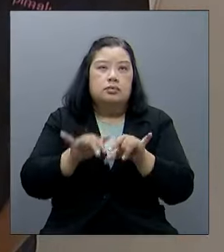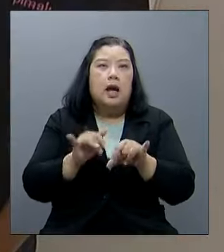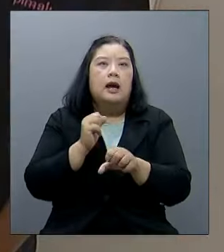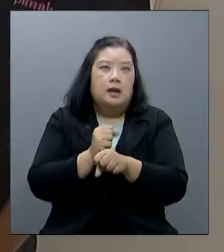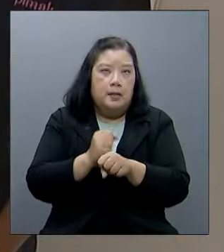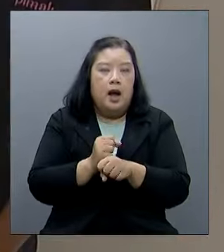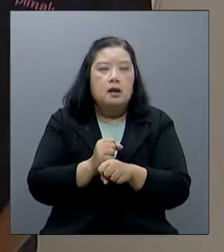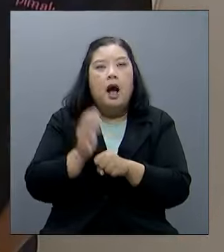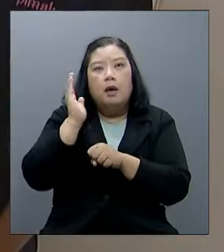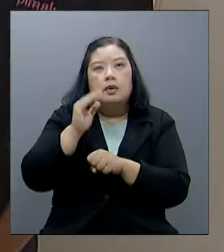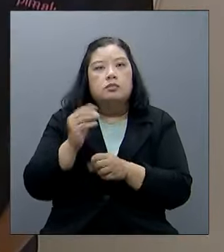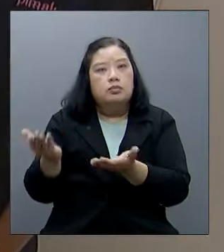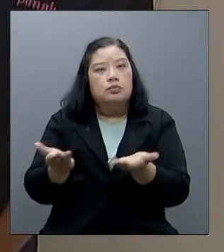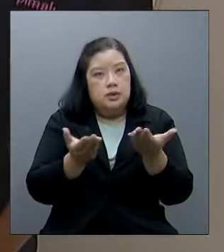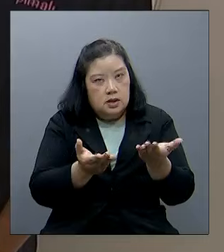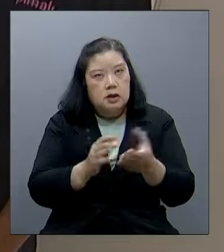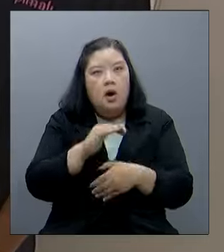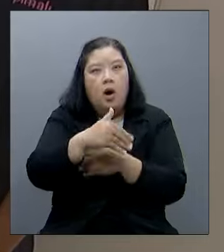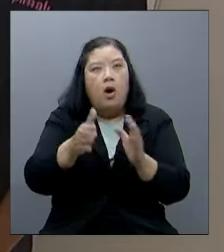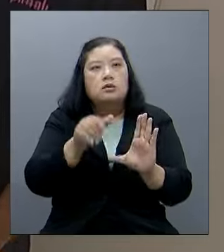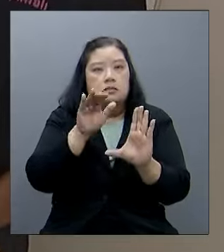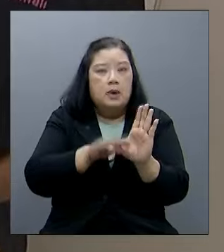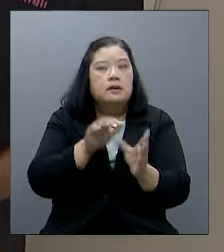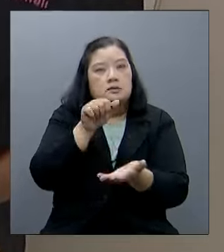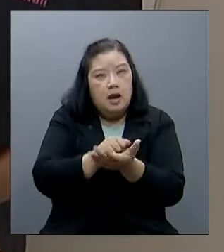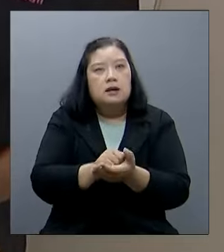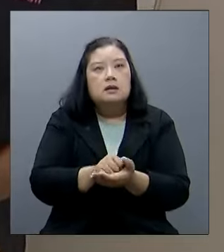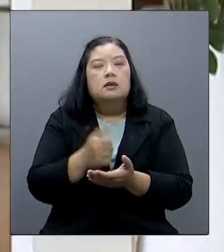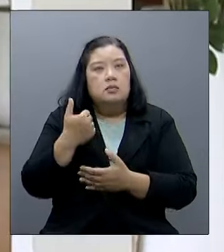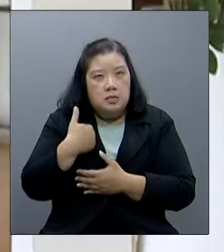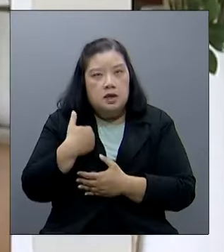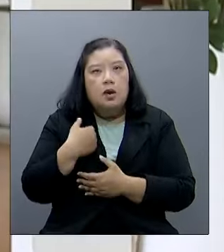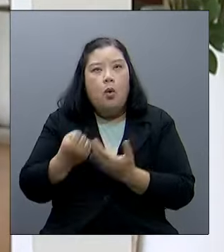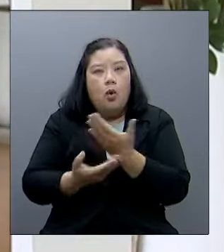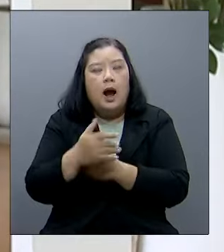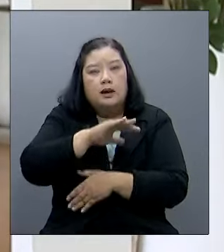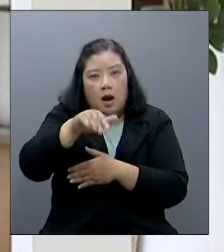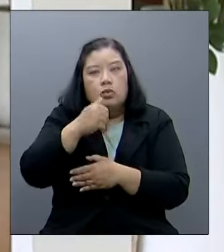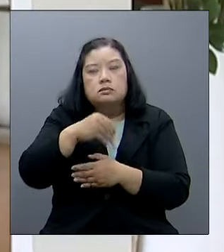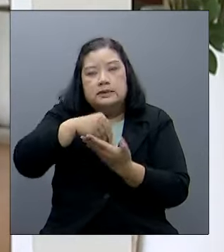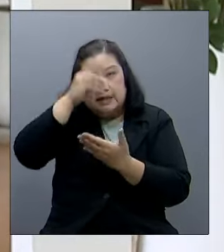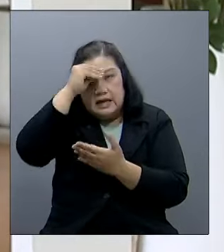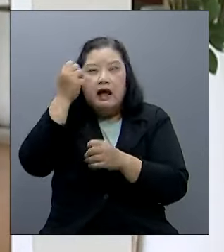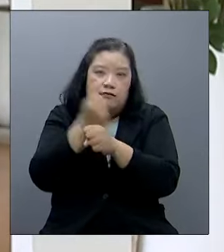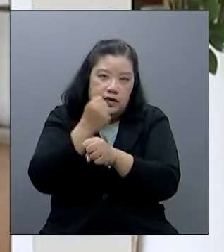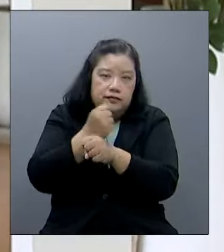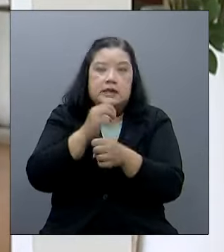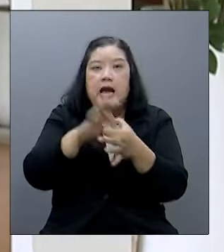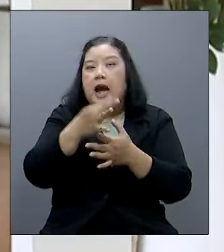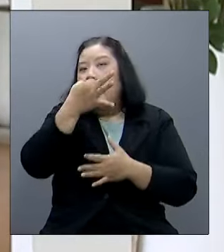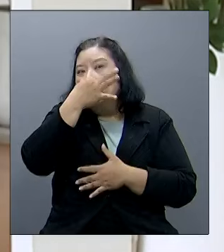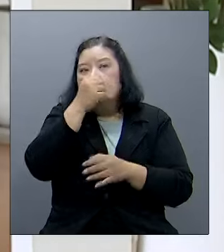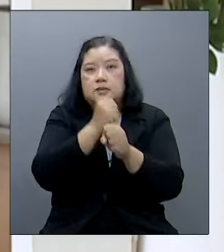ลูกค้ากับการเช็คอินเช็คเอาท์ค่ะเป็นการให้โอกาสน้องๆที่ได้เรียนรู้เกี่ยวกับการทำงานโรง